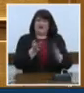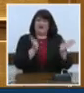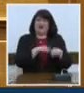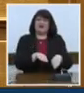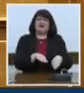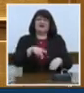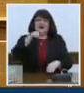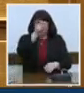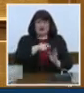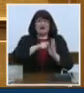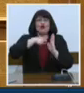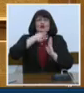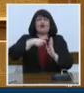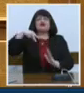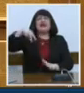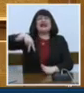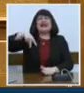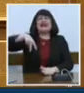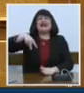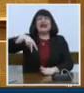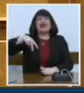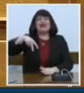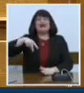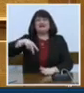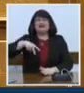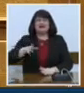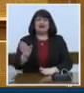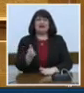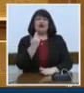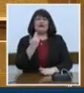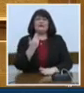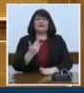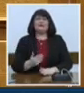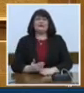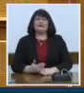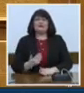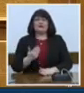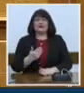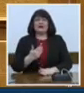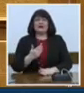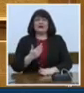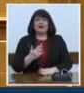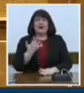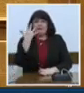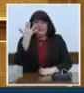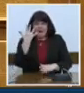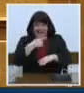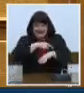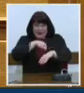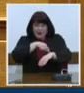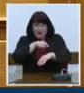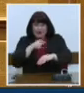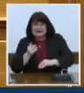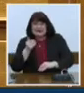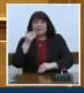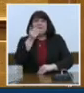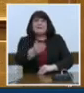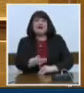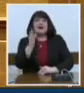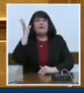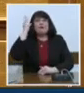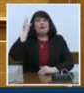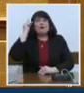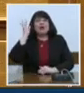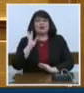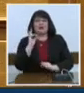Λιγνάδης απομακρύνθηκε 5 ώρες, όχι μέρες, 5 ώρες